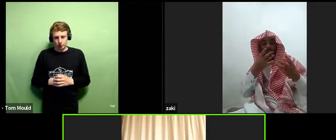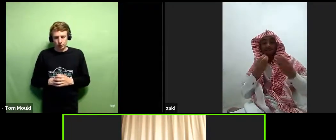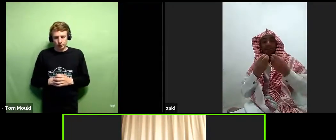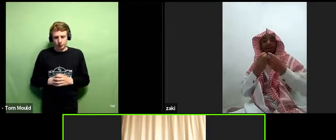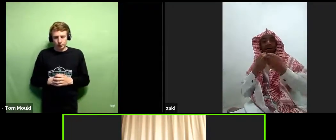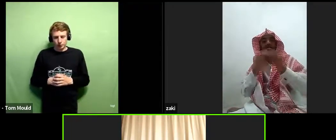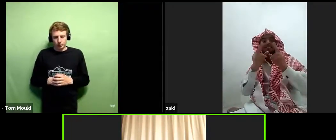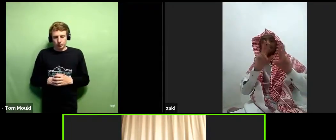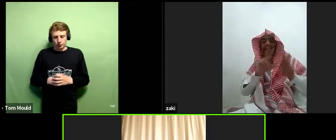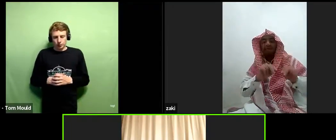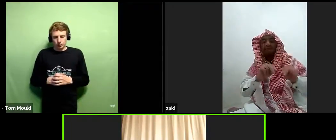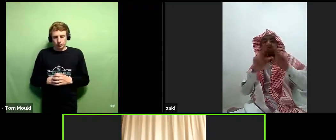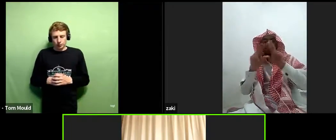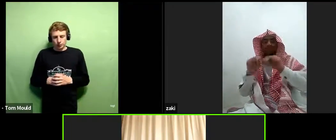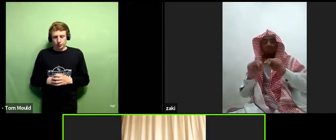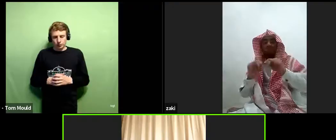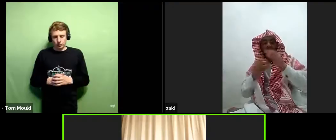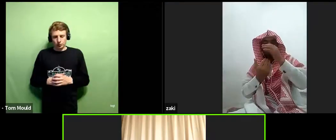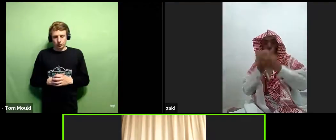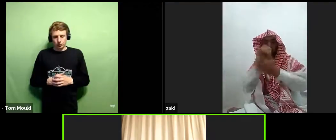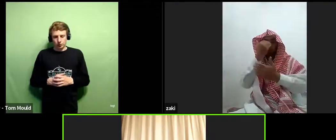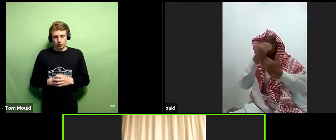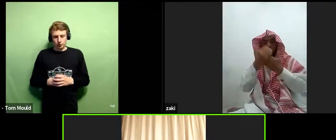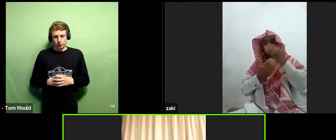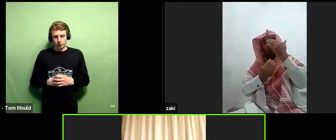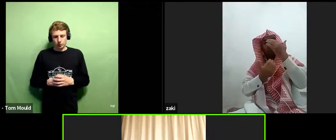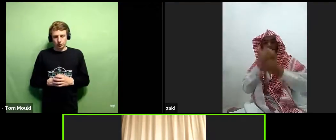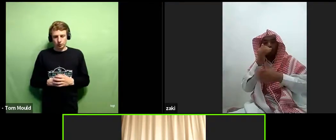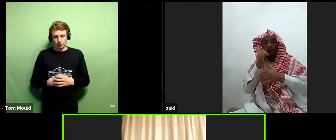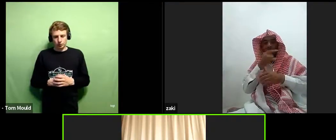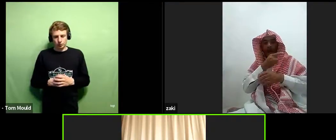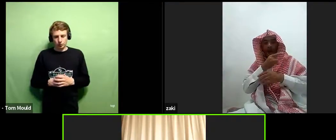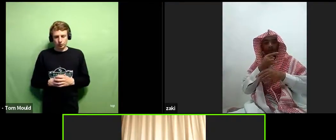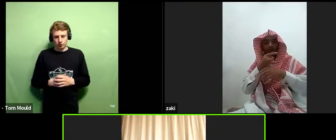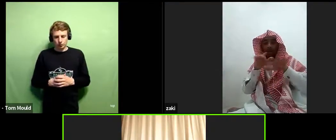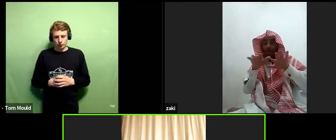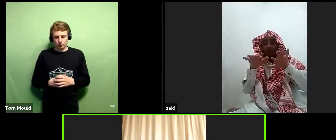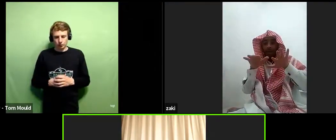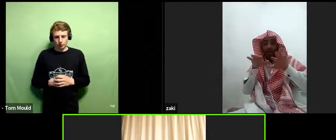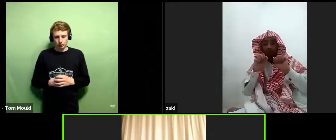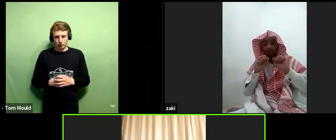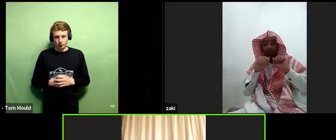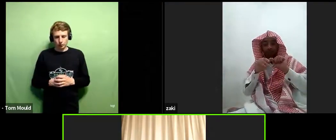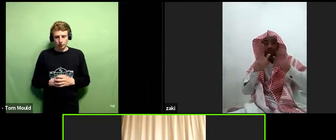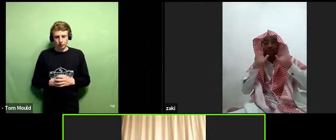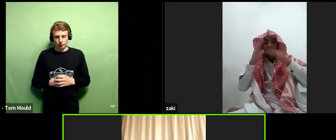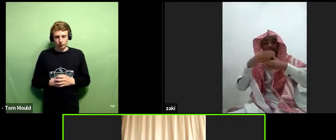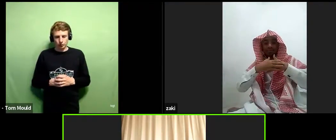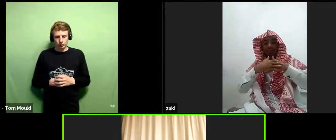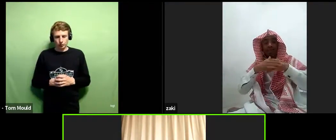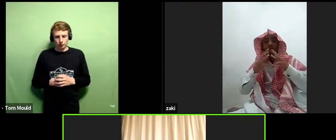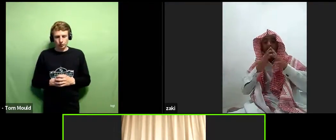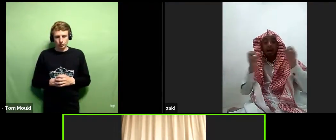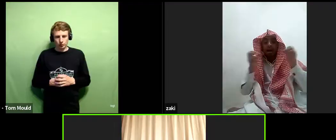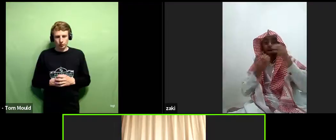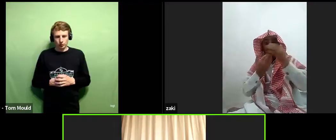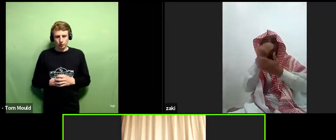كالذي قام يتوضأ وذهب ليصلي فإن وضوءه يفيد بأنه ذاهب